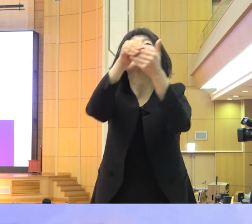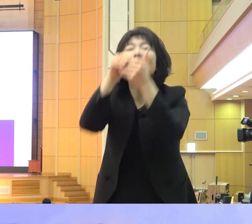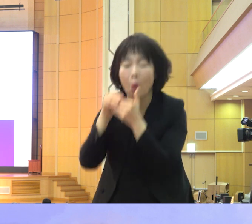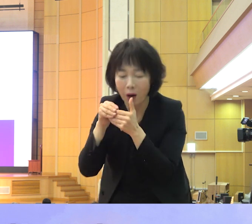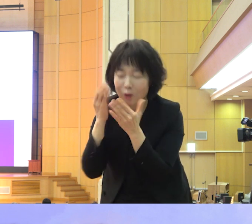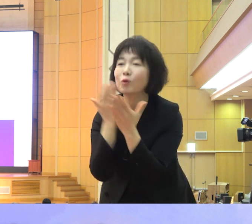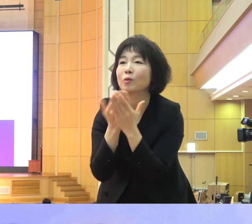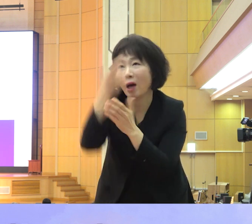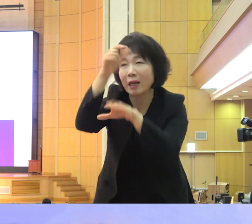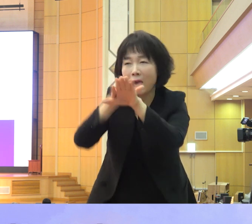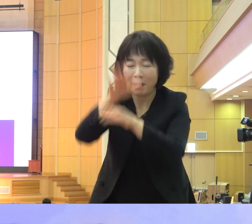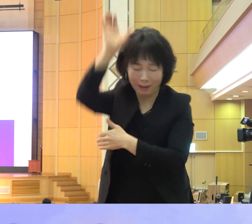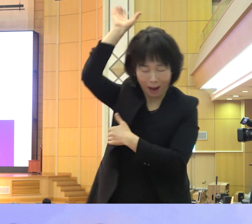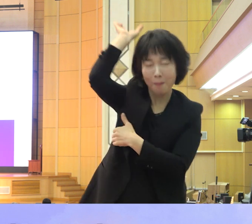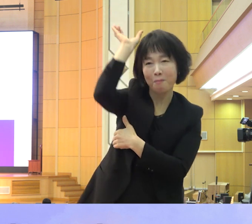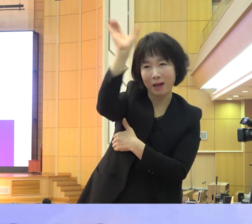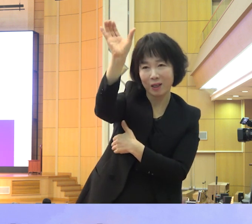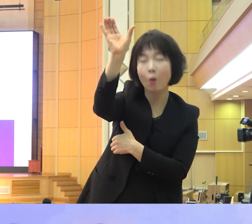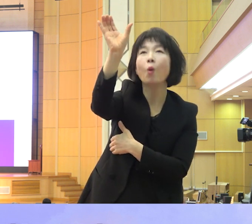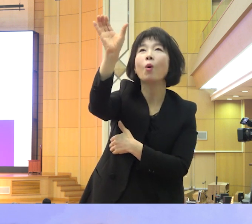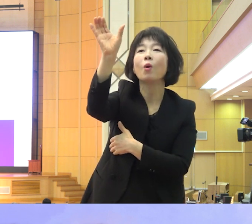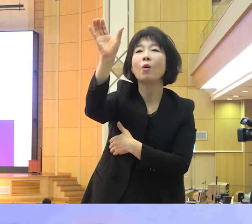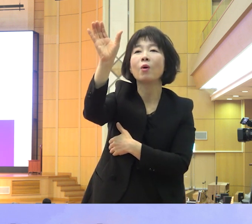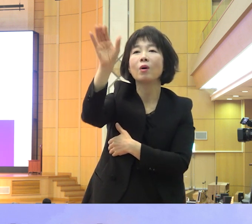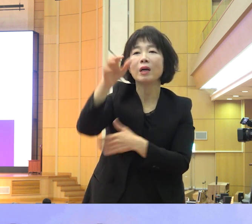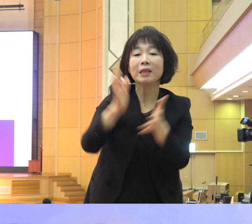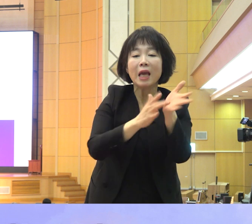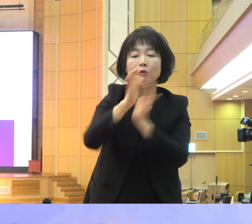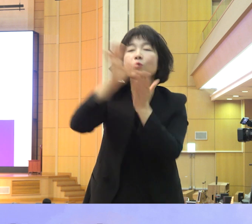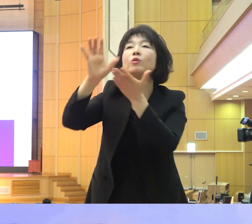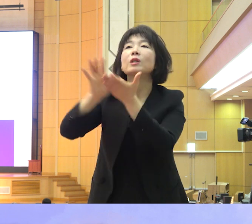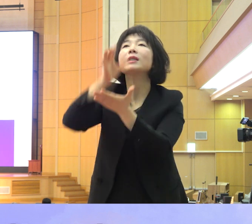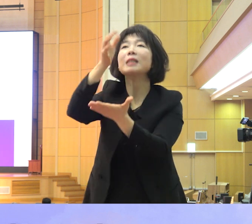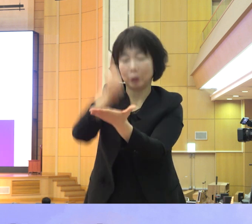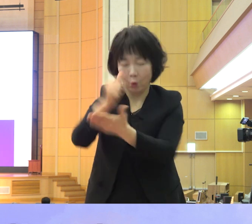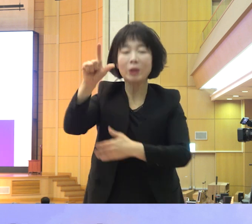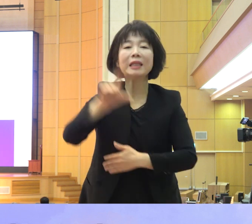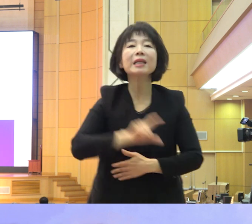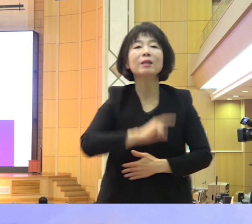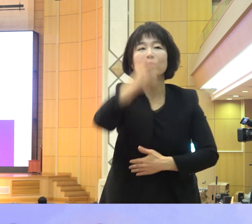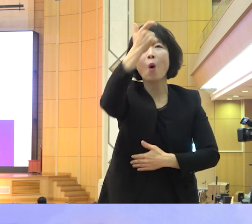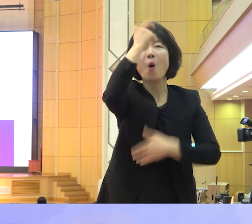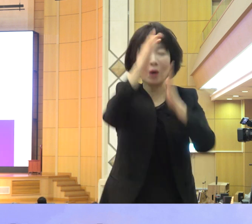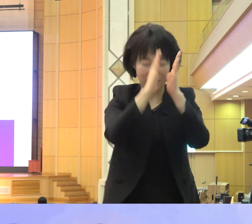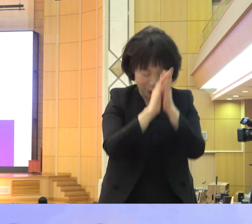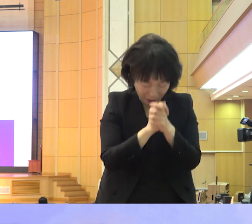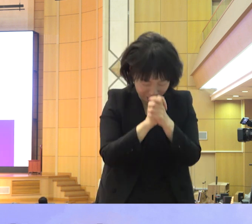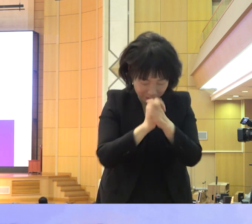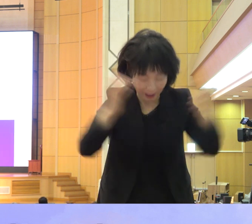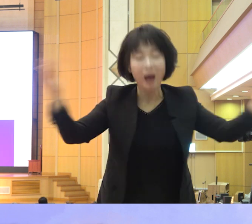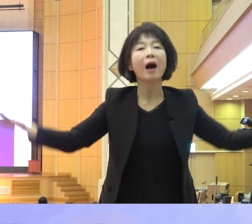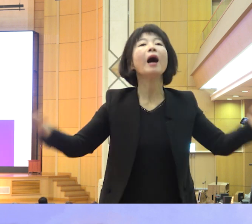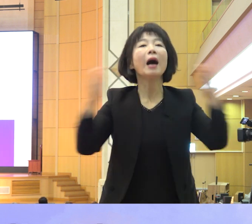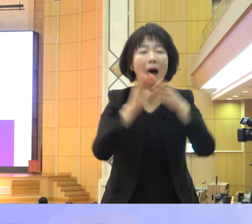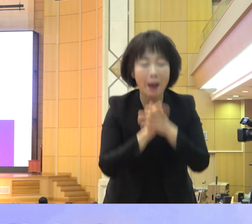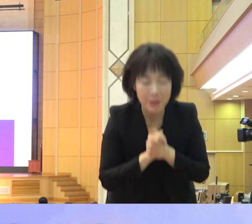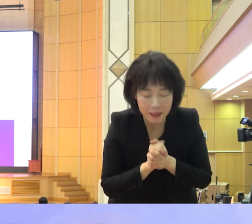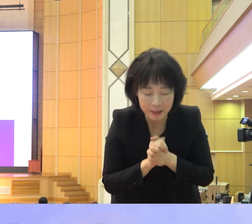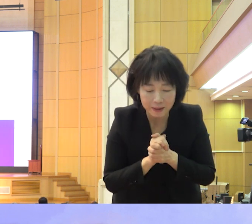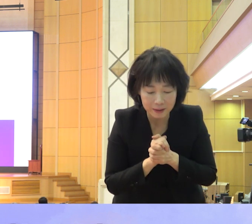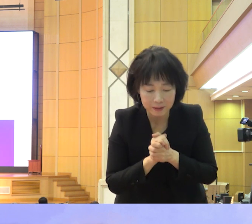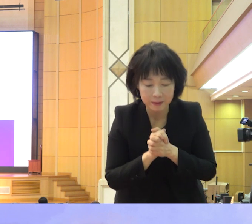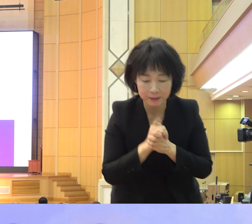주시옵소서. 예배 시종을 주님께 의탁하오며 예수 그리스도 이름으로 기도 올리옵나이다. 아멘.